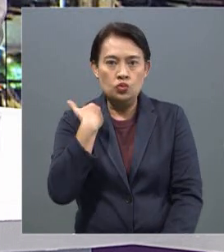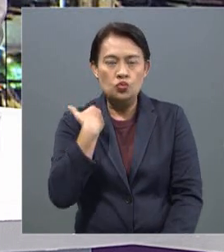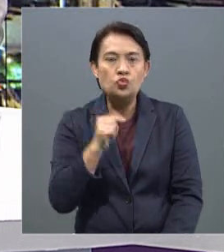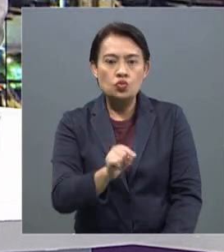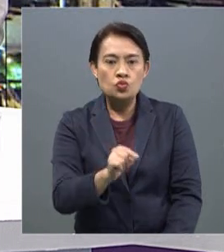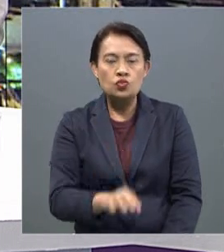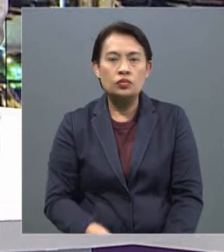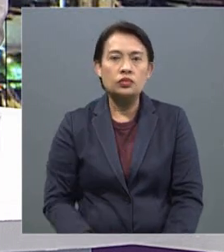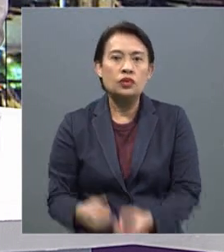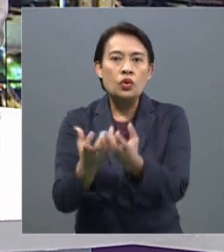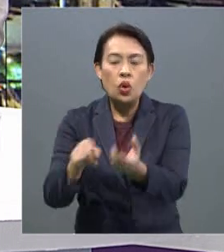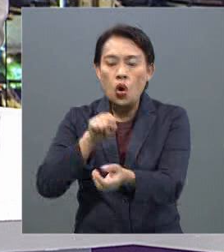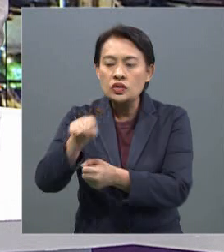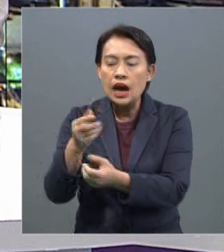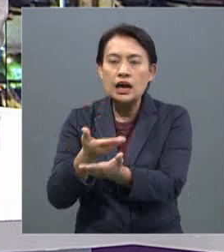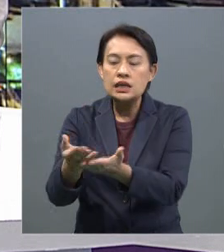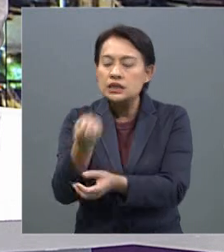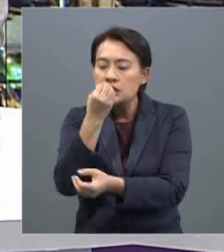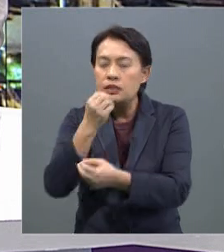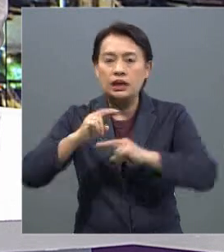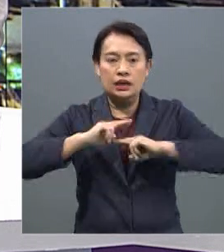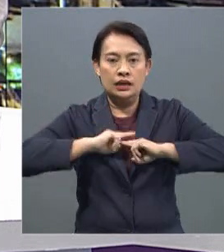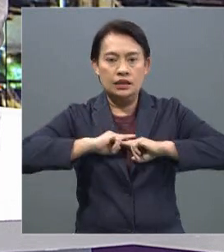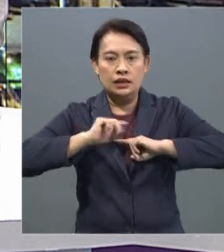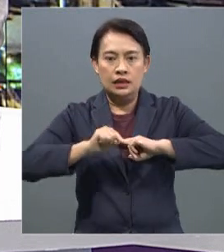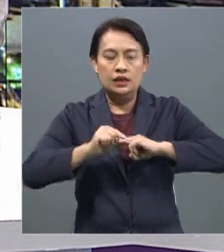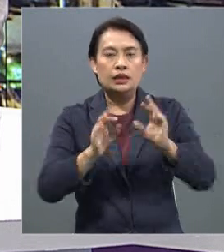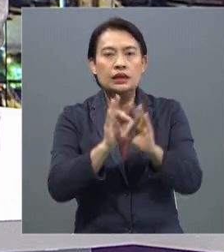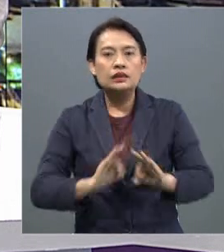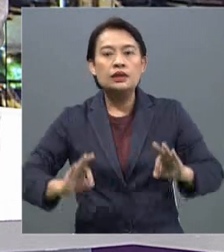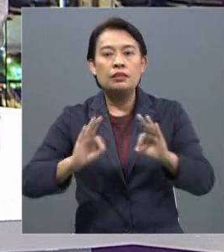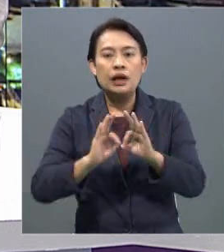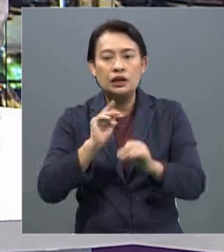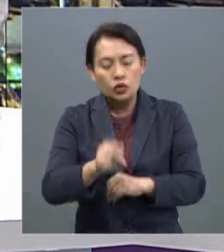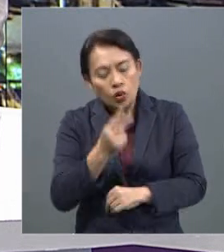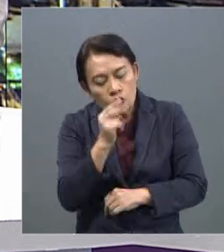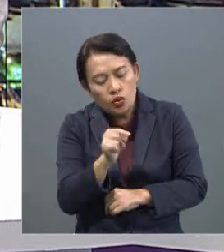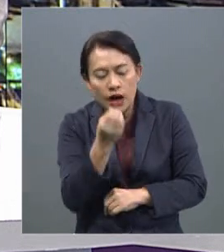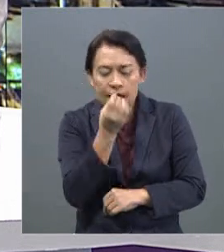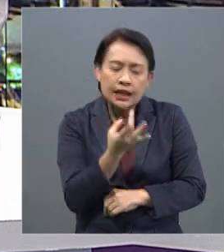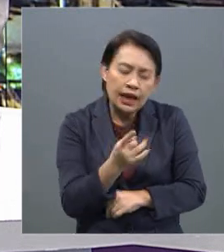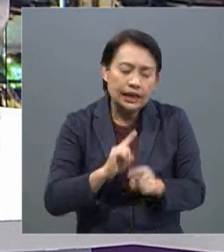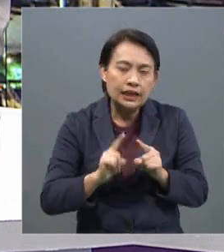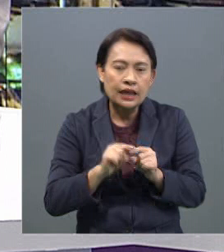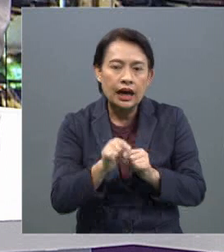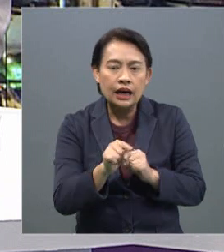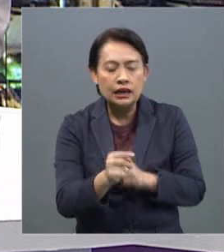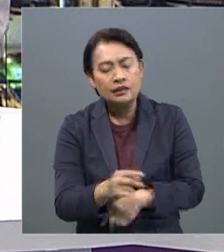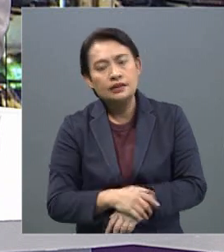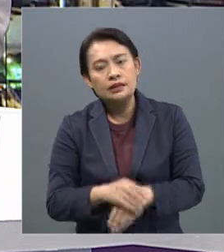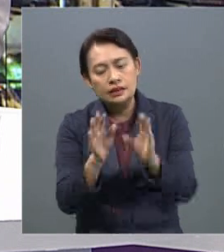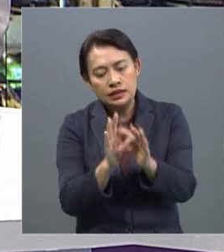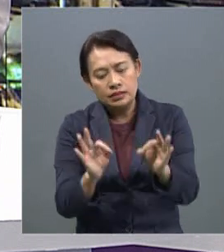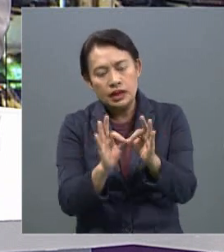สั่งซื้อของมากินเองคือของกินเนี่ยมันต้องเป็นเรื่องที่เราต้องค่อยๆดูอยู่แล้วถูกมยอ่าของต้องดูนะ 1ถ้ามี